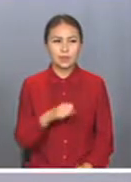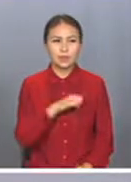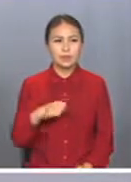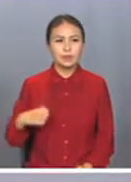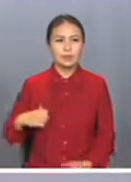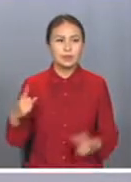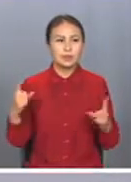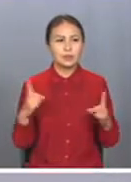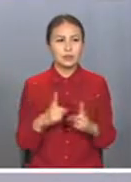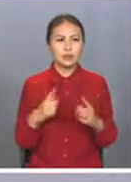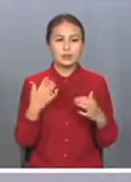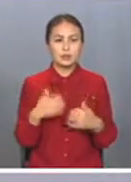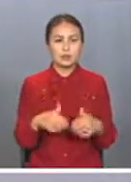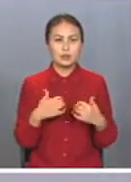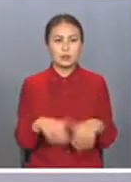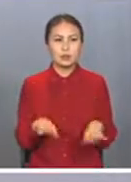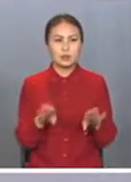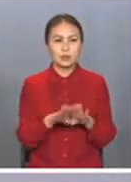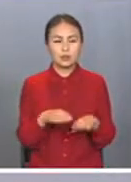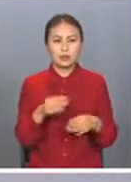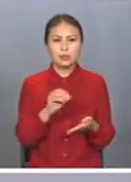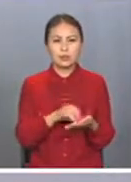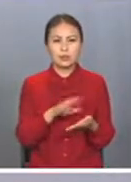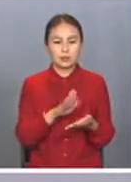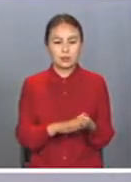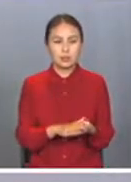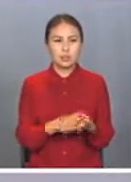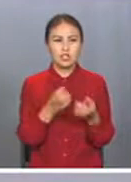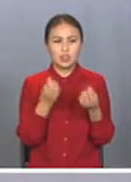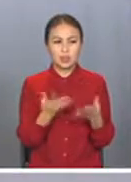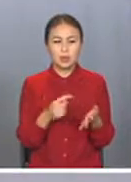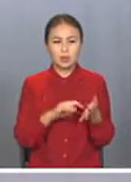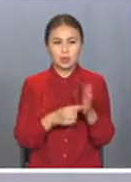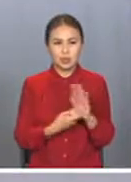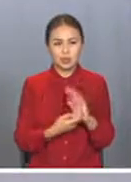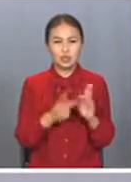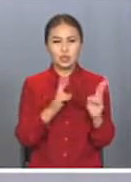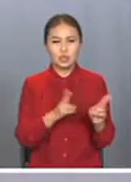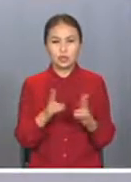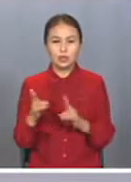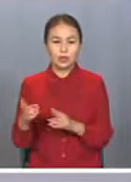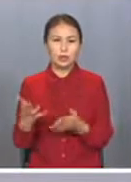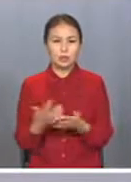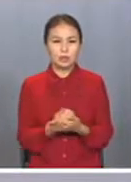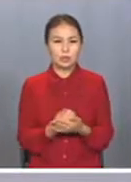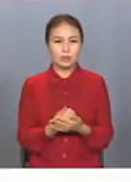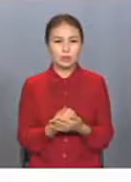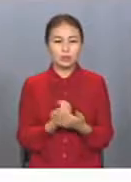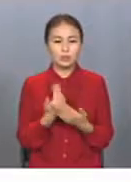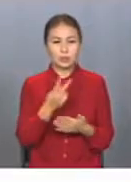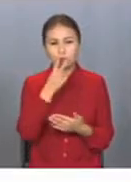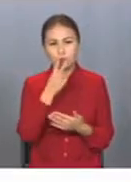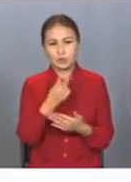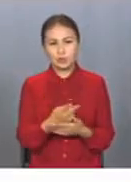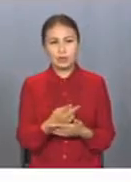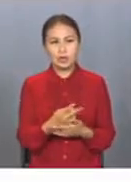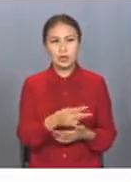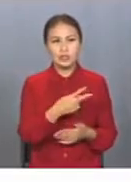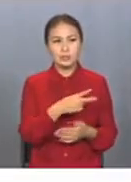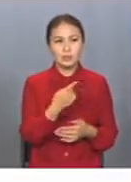ортақ еселікті сол сандарды жай көбейткіштерге жіктеу арқылы табу. Осыны қарастырайық. 21